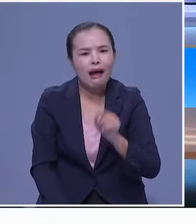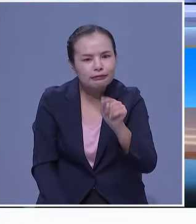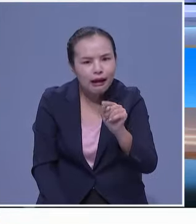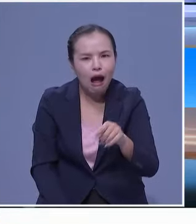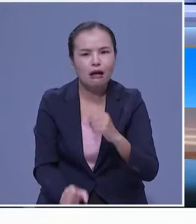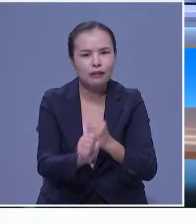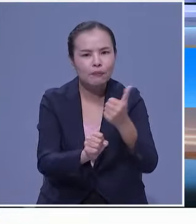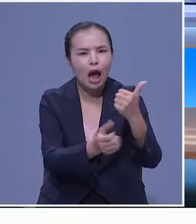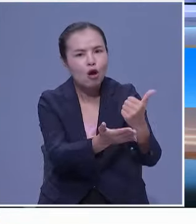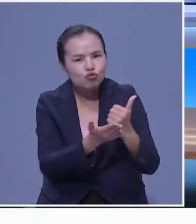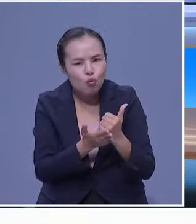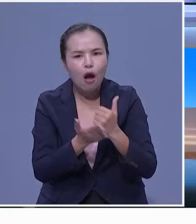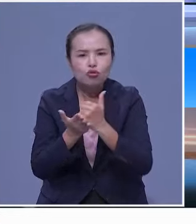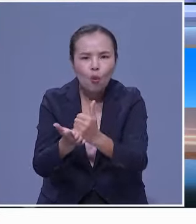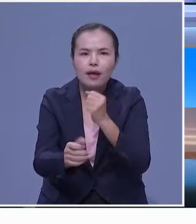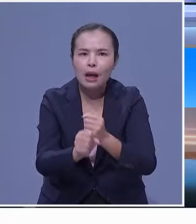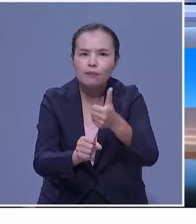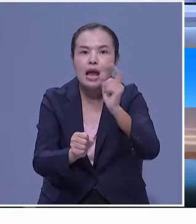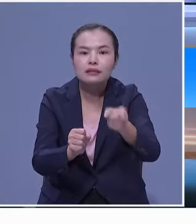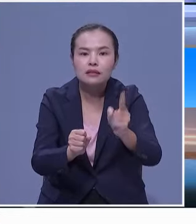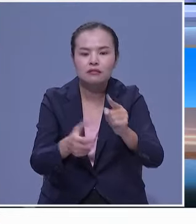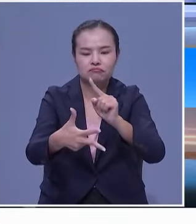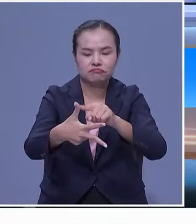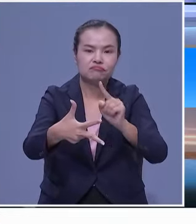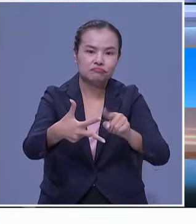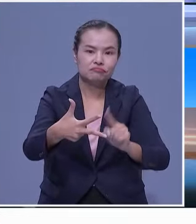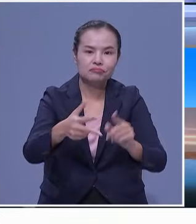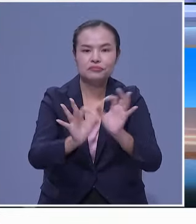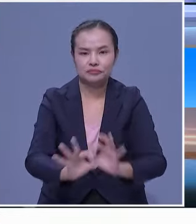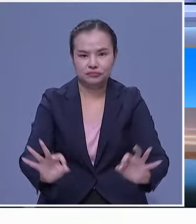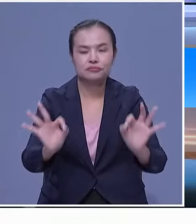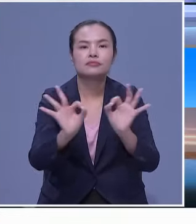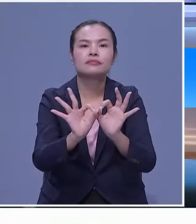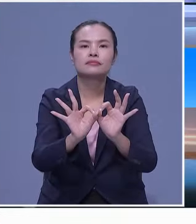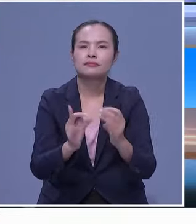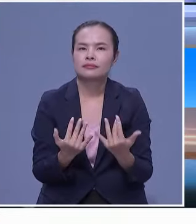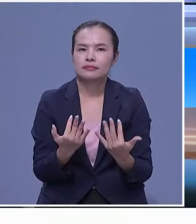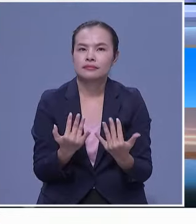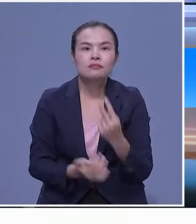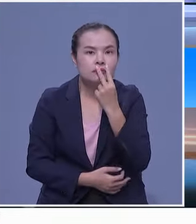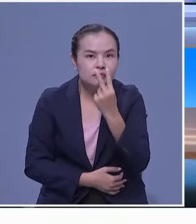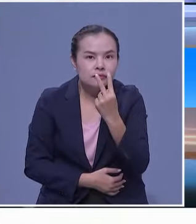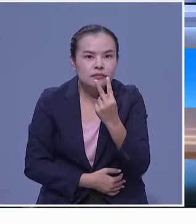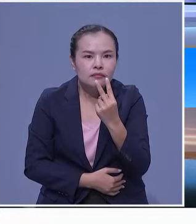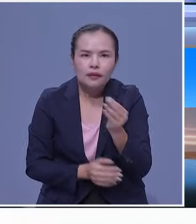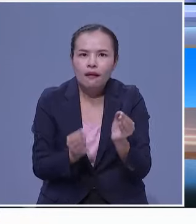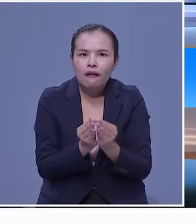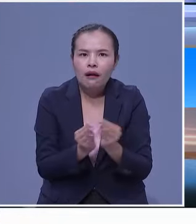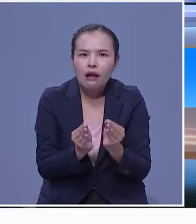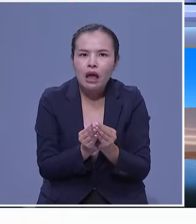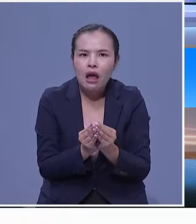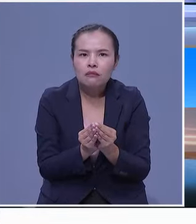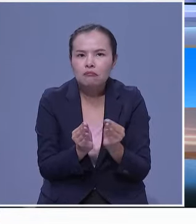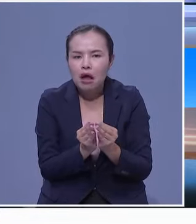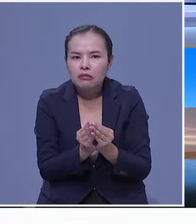ายกมาช่วยเหลือแล้ว จริงแบบนี ้คือเป็น3ปัจจัยสำคัญนะคะแต่ว่าอาจารย์บอกว่าต้องรอดูว่ามันจะกลายเป็นคะแนนแบบฟองสบู่หรือเป